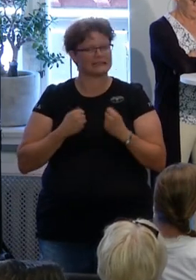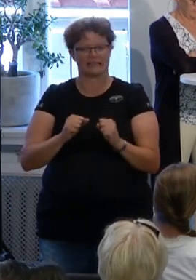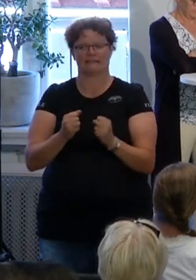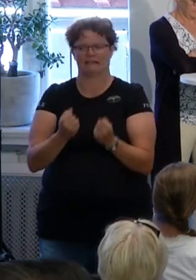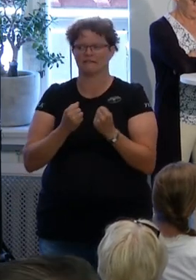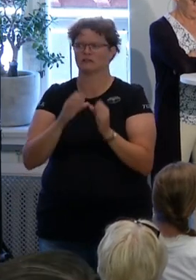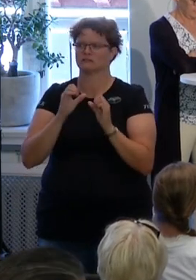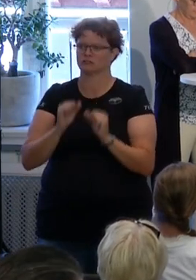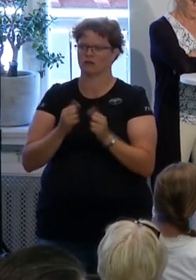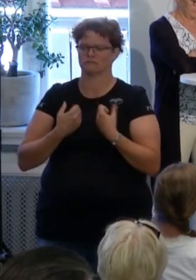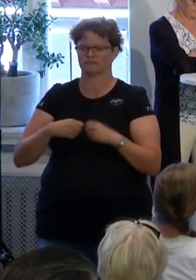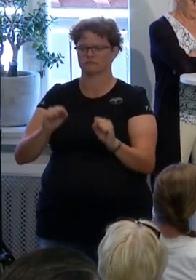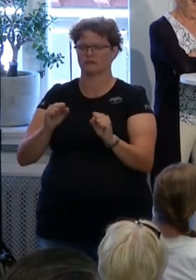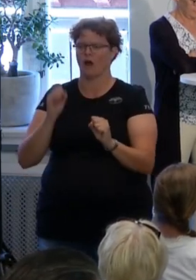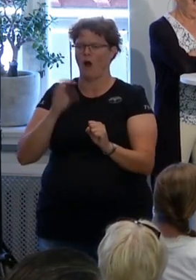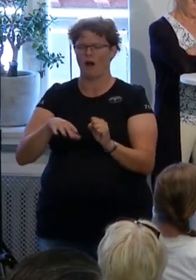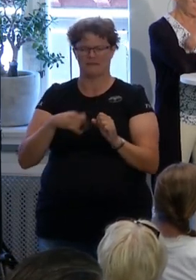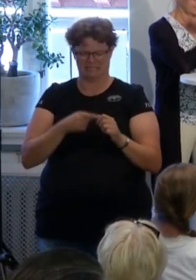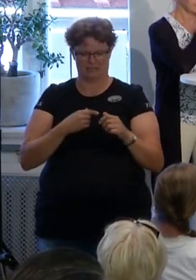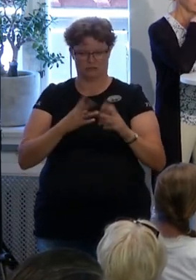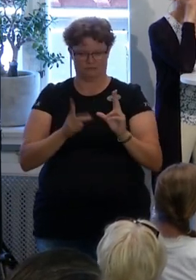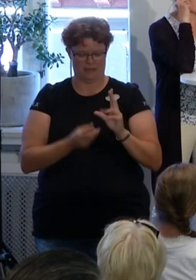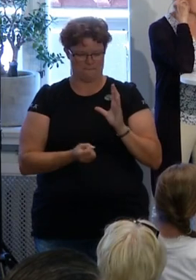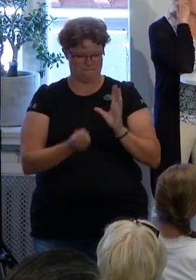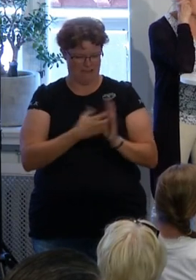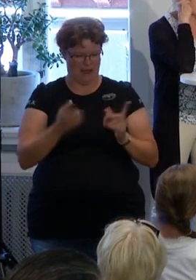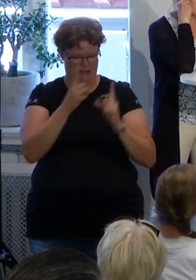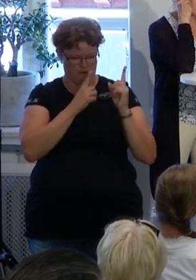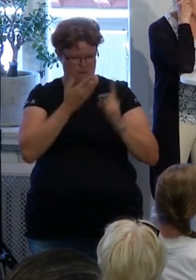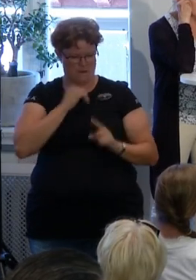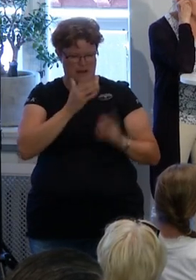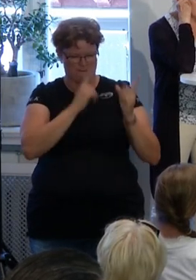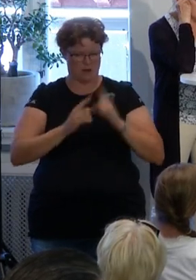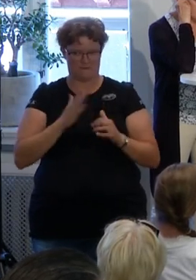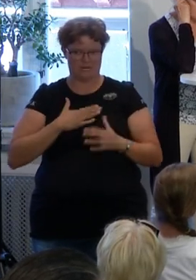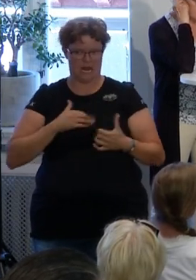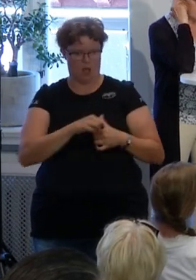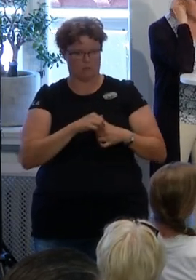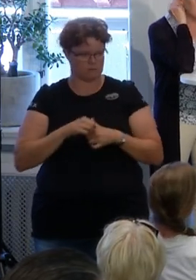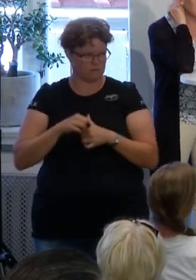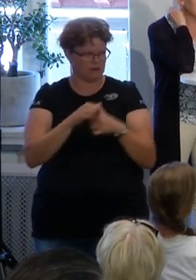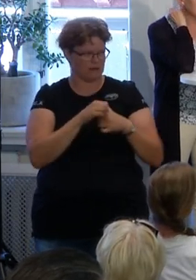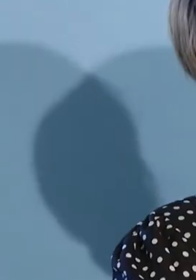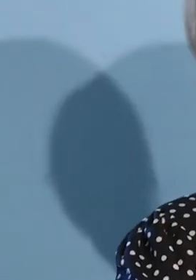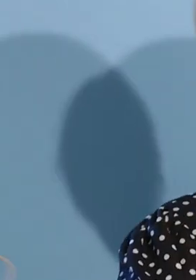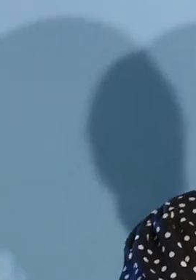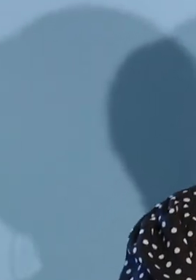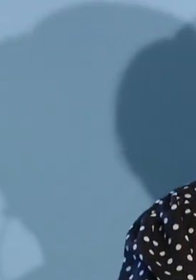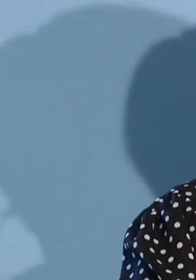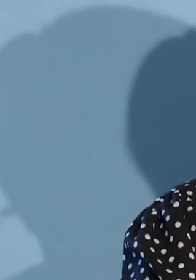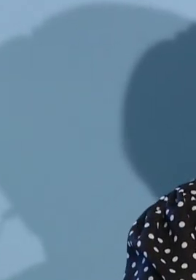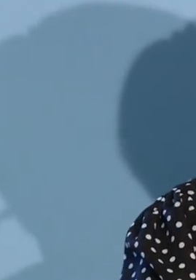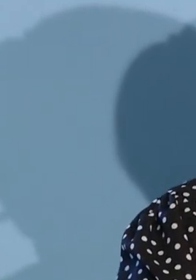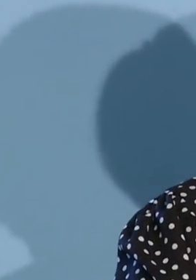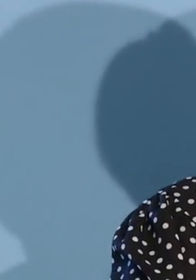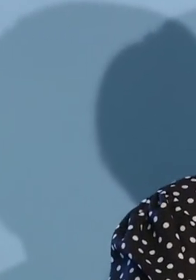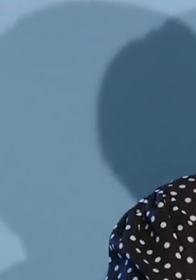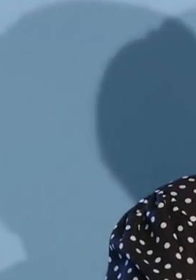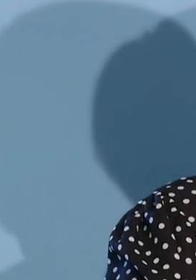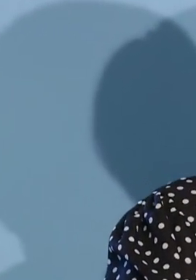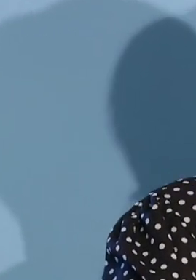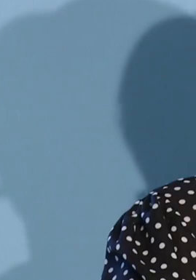komma åt det som är incitamentet för unga människor att organisera sig kriminellt. Det måste göra det svårt att tjäna de